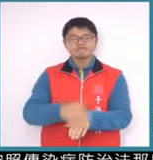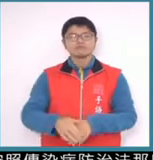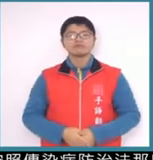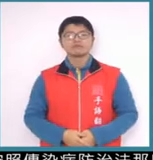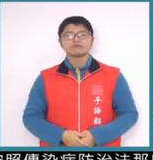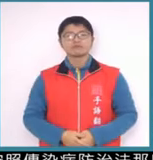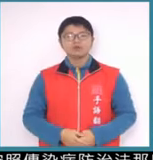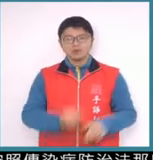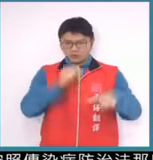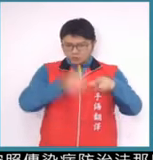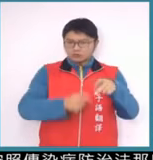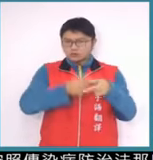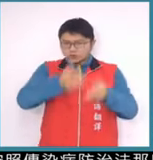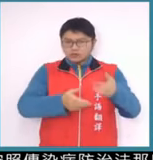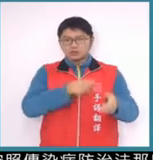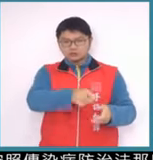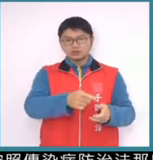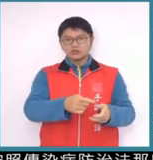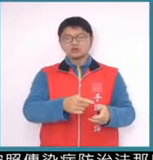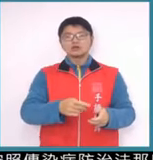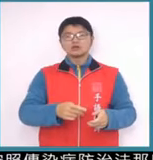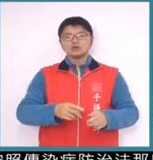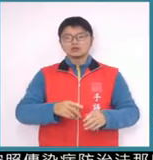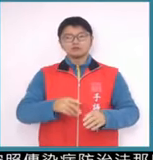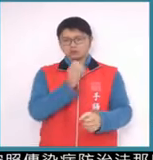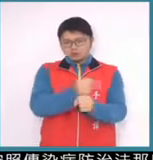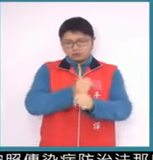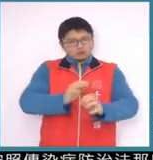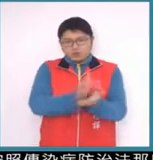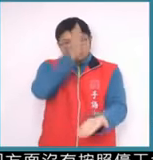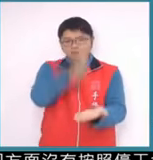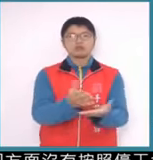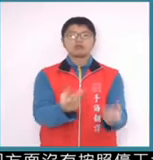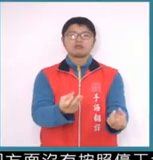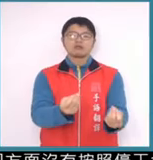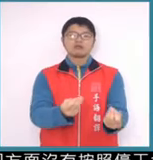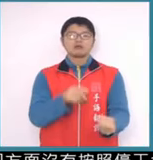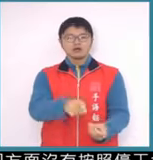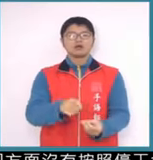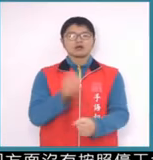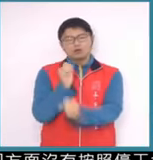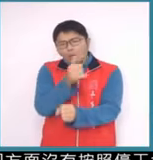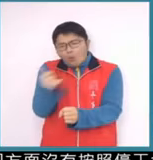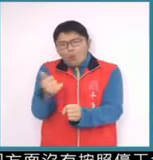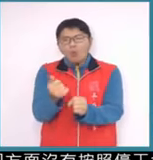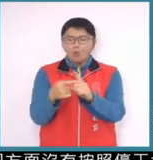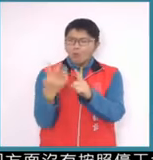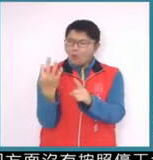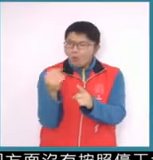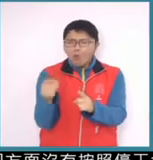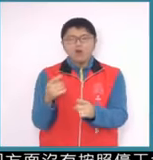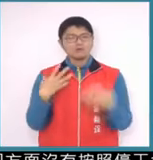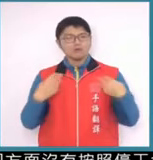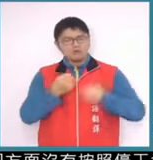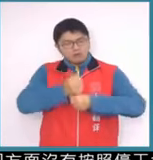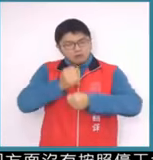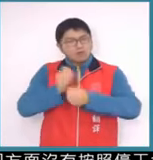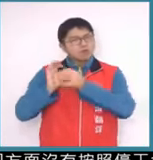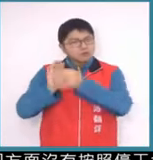没有按照停工令哦立即全部停工，有部分员工哦一样的工作多了几个小